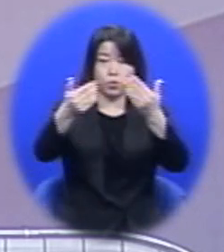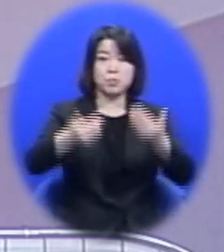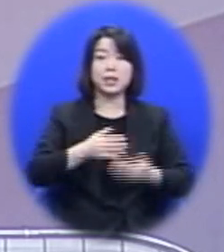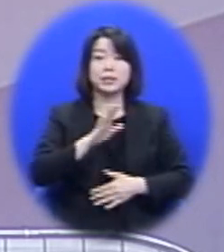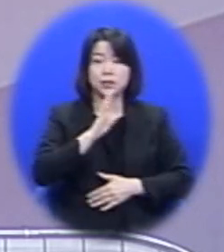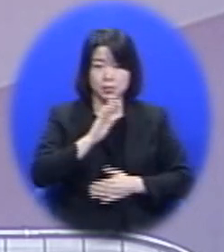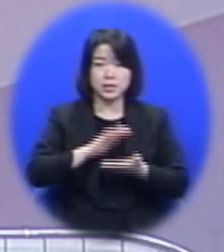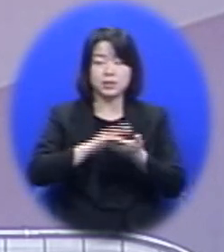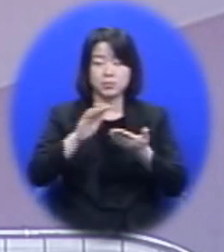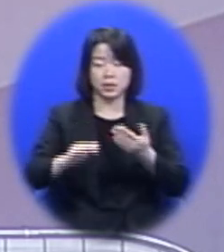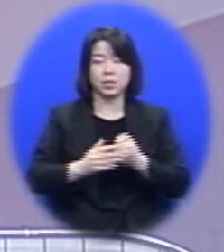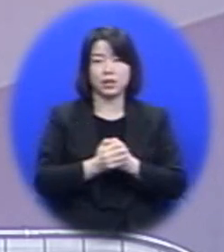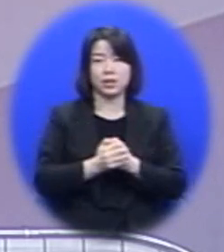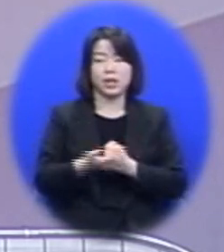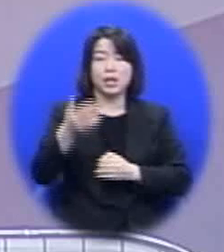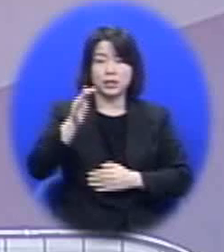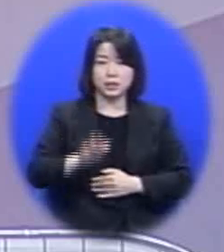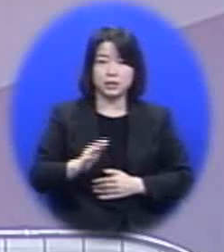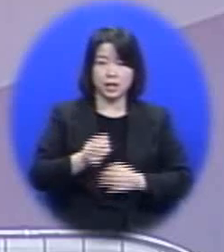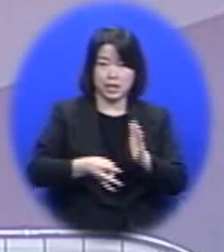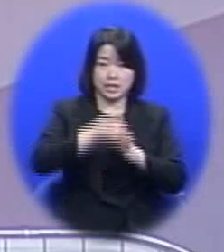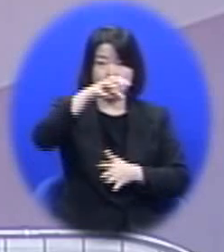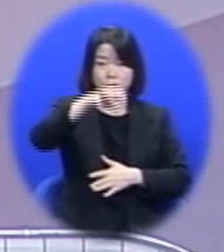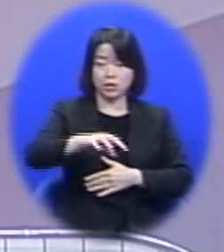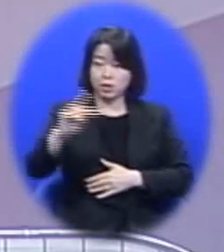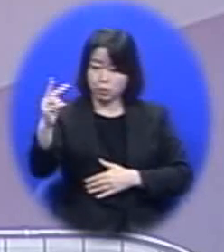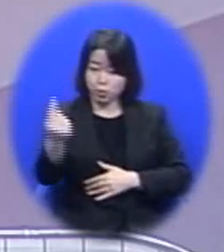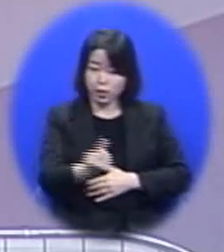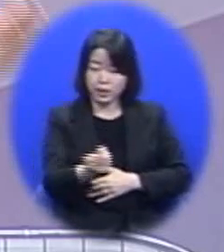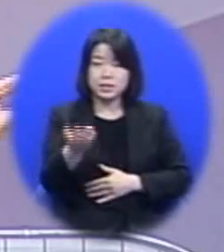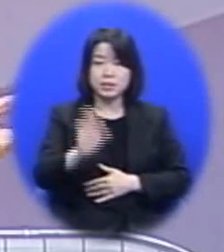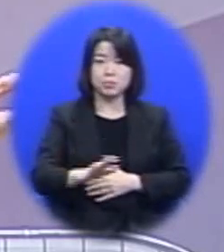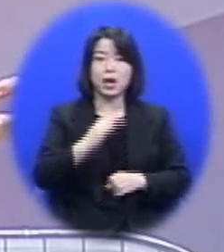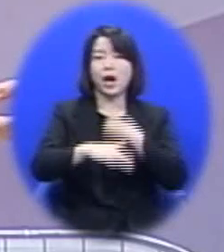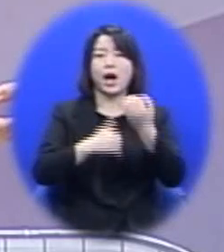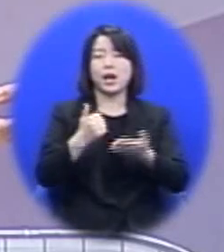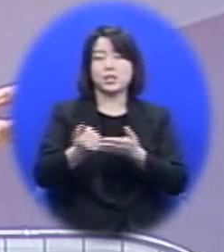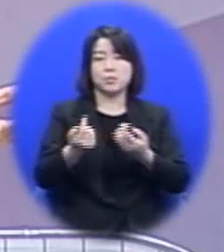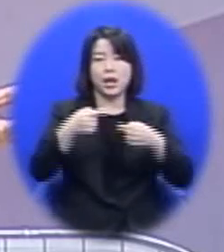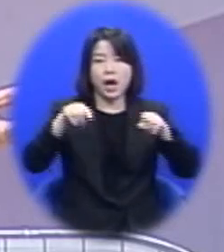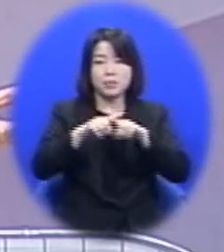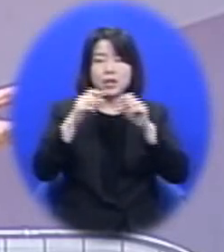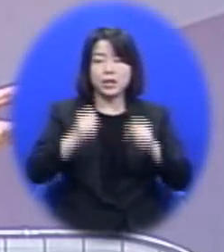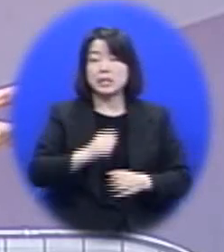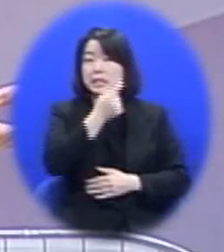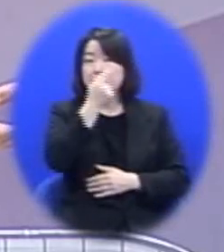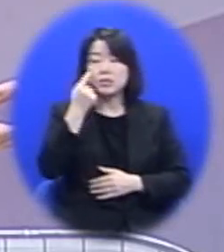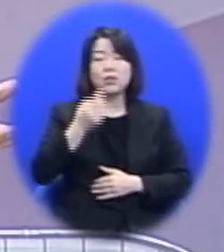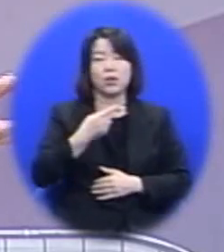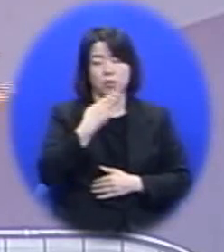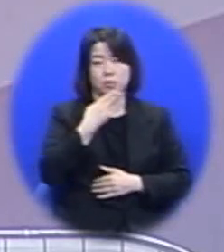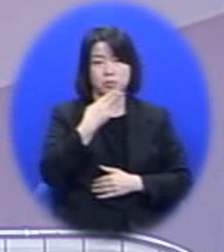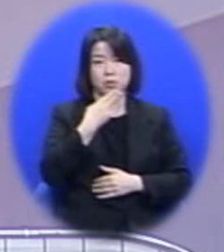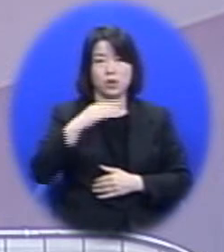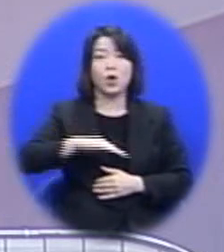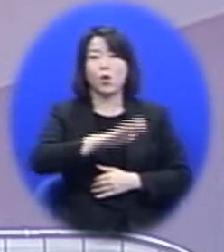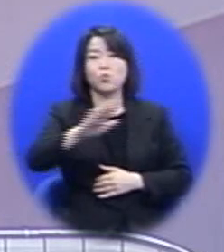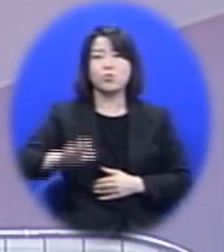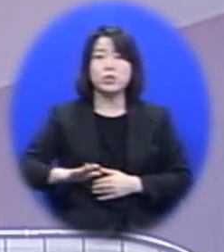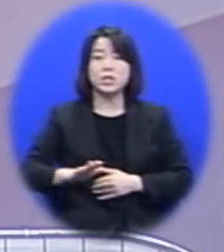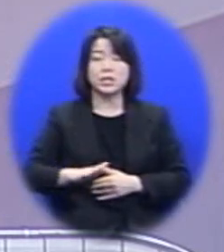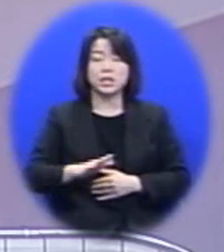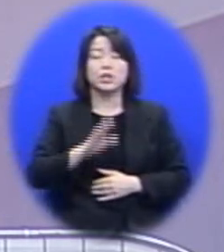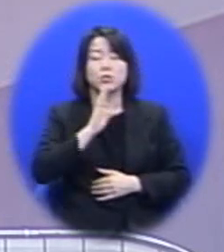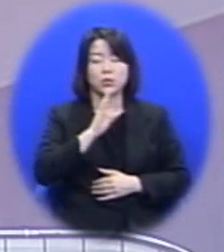받았습니다. 그러나 예루살렘에 돌아왔지만 하나님이 함께 하시는 증거가 없습니다. 우리야말로